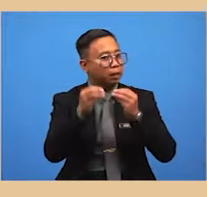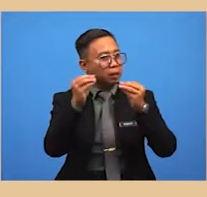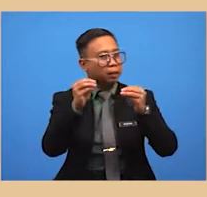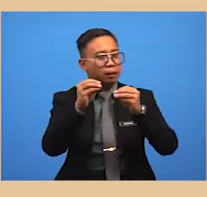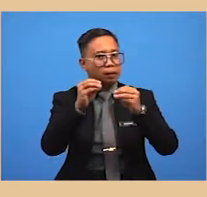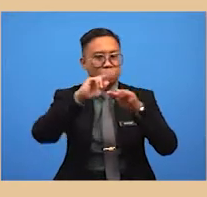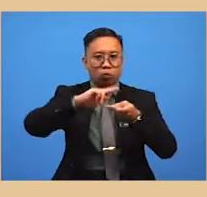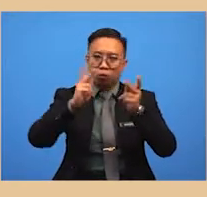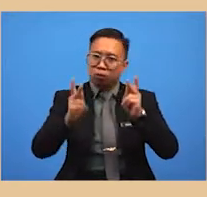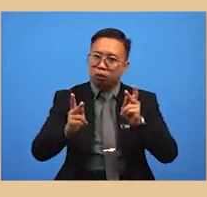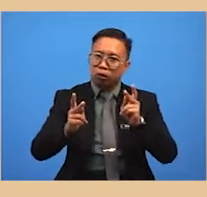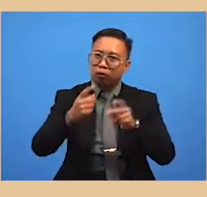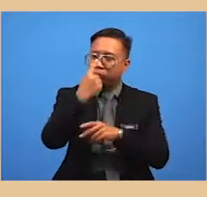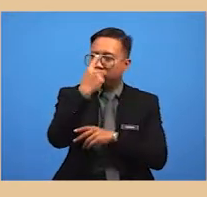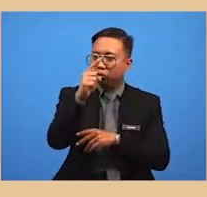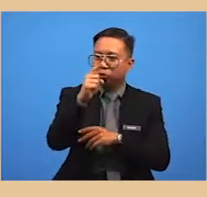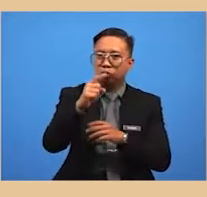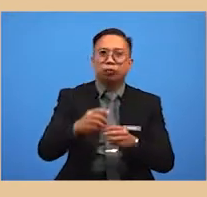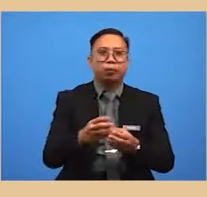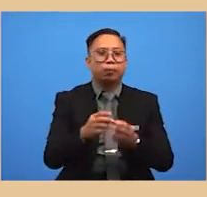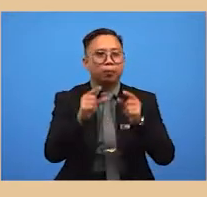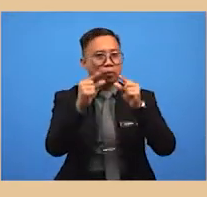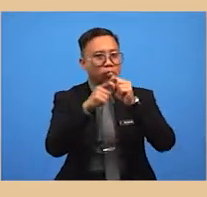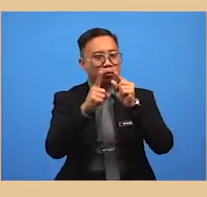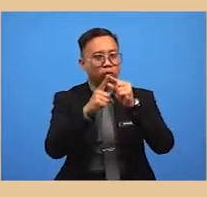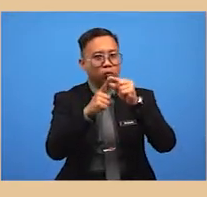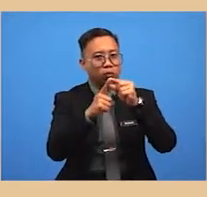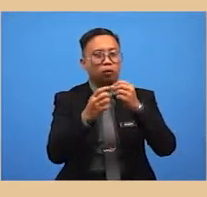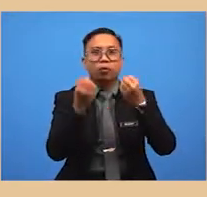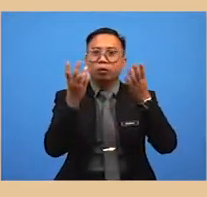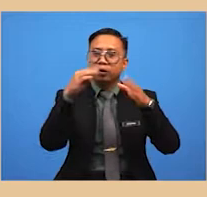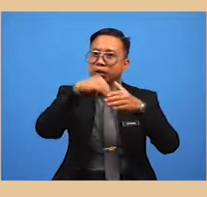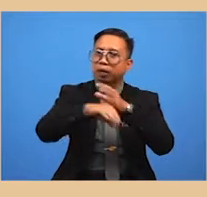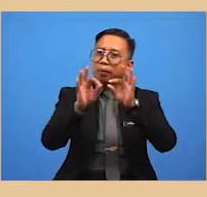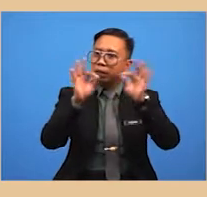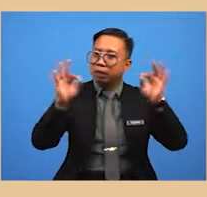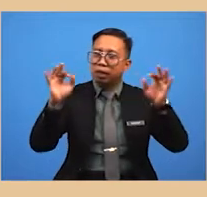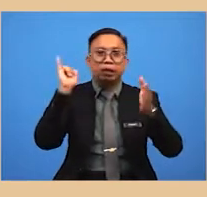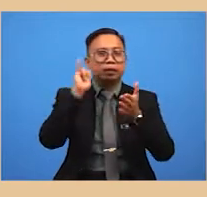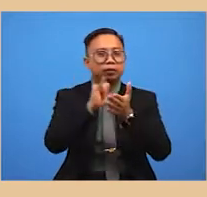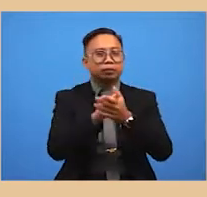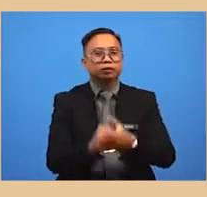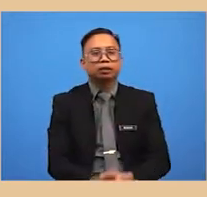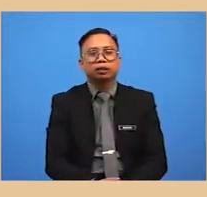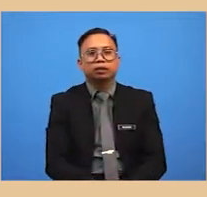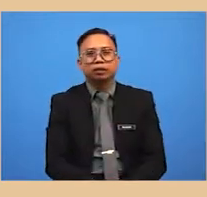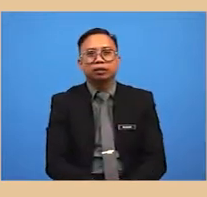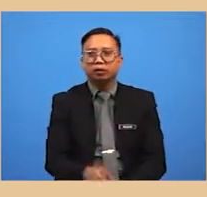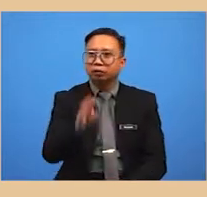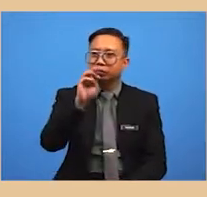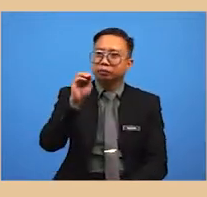petak yang menunjukkan bilangan huruf dalam perkataan tersebut untuk murid-murid